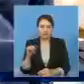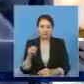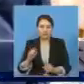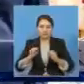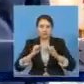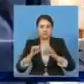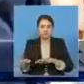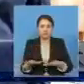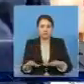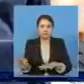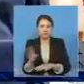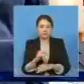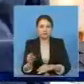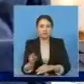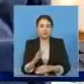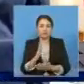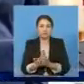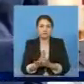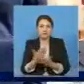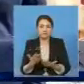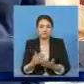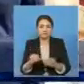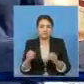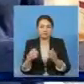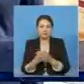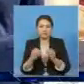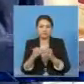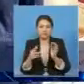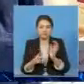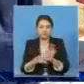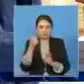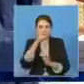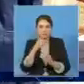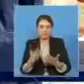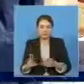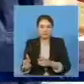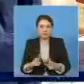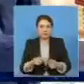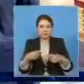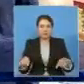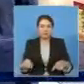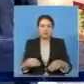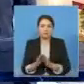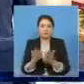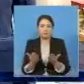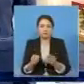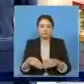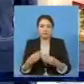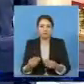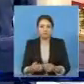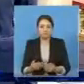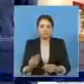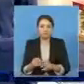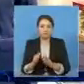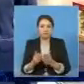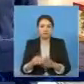спортивные мероприятия, все-все-все, в течение вот до 18 года. Сейчас еще готовимся другую книгу, тоже такую. Эта